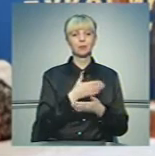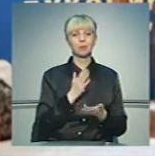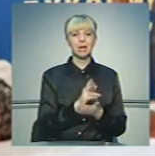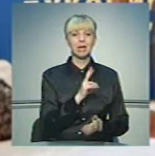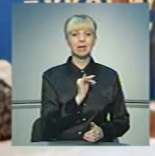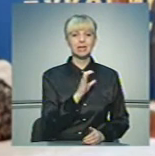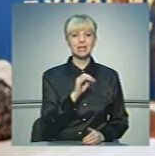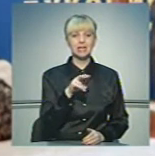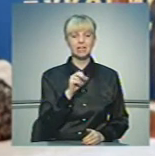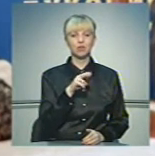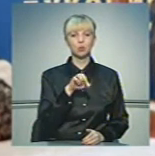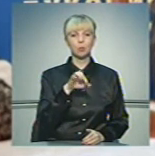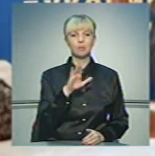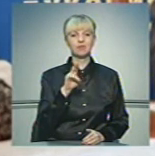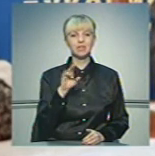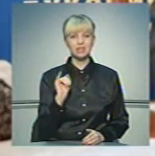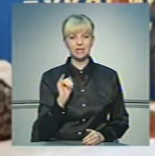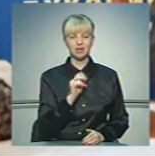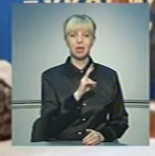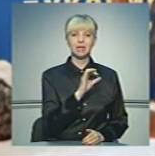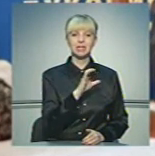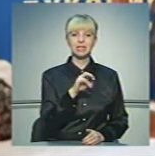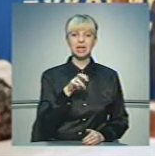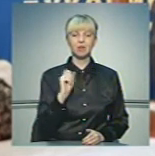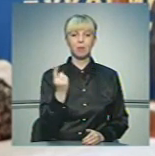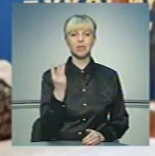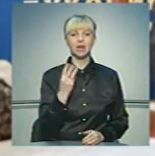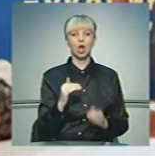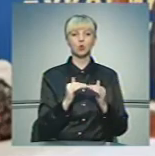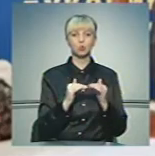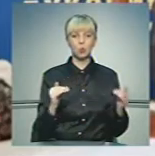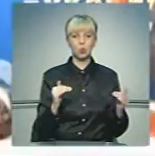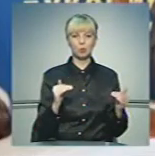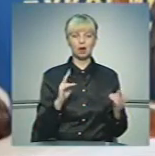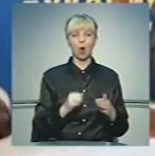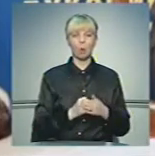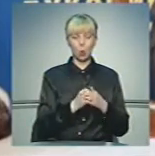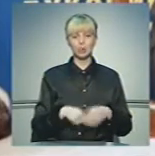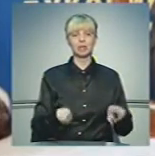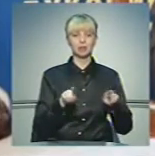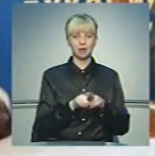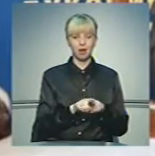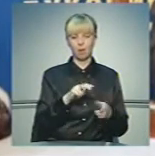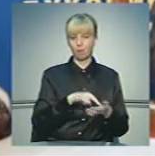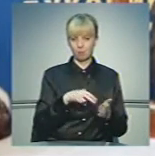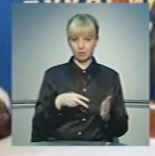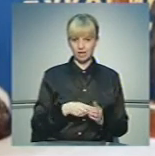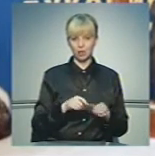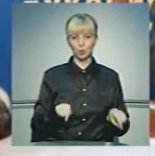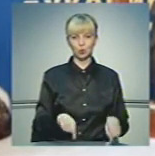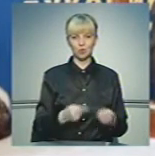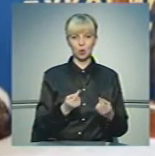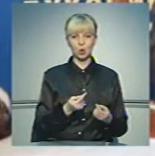Киселів Борівці, Киселів школа 1-3 ступеня як опорна. Також плани